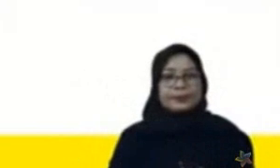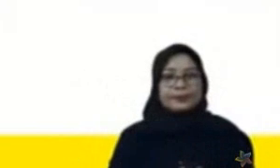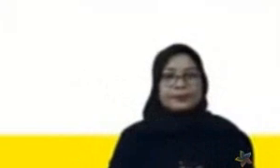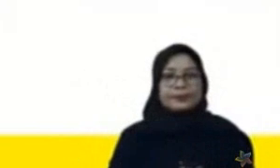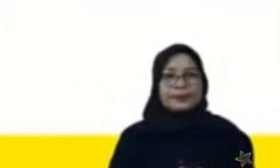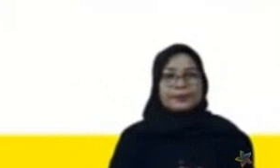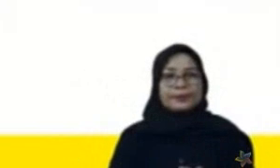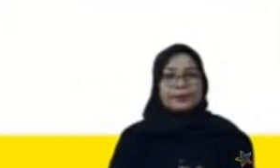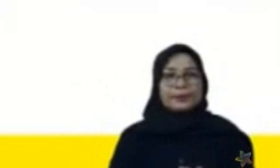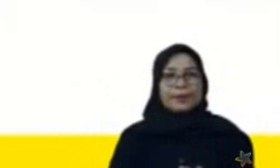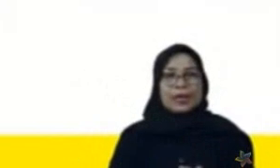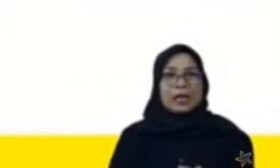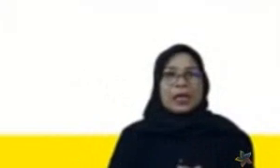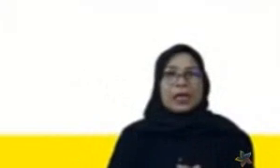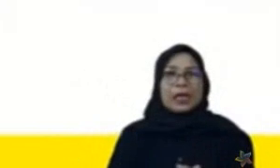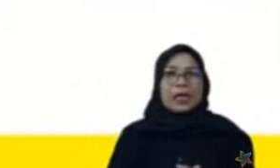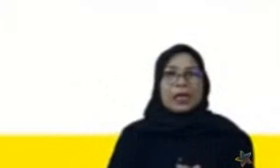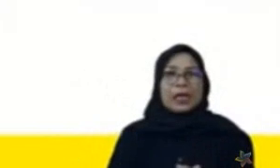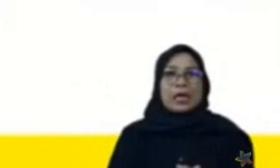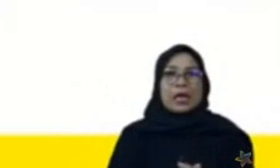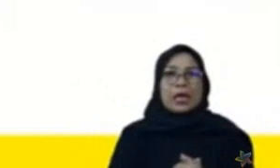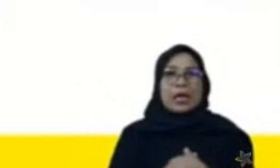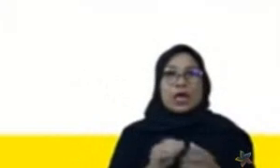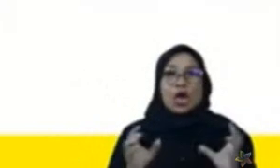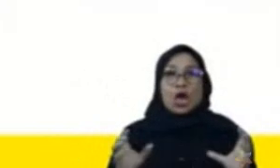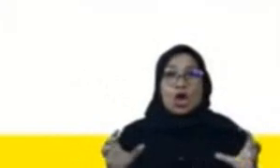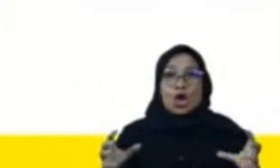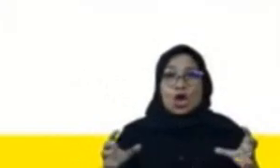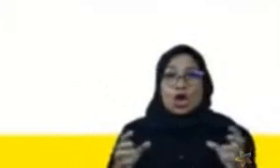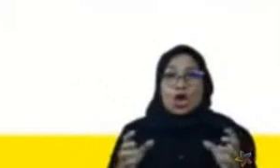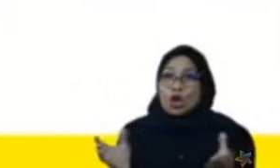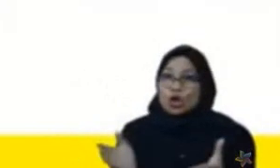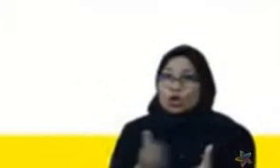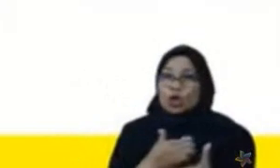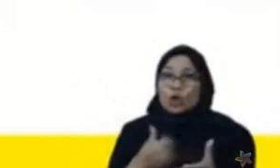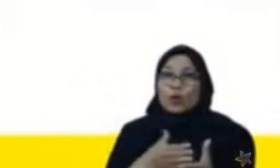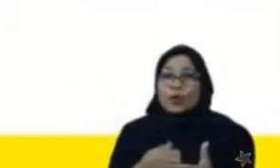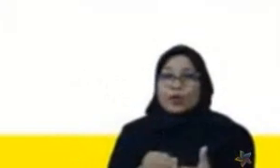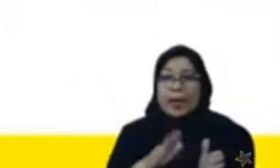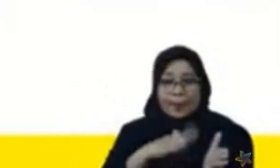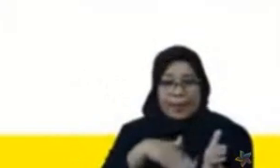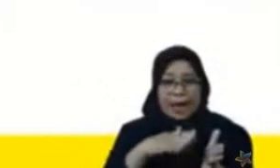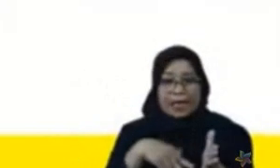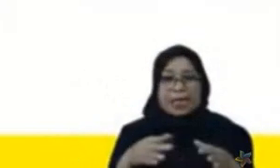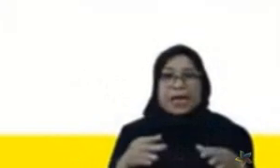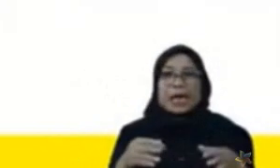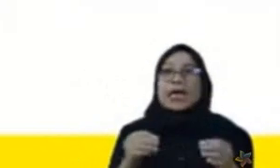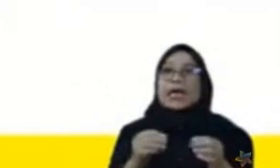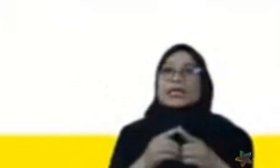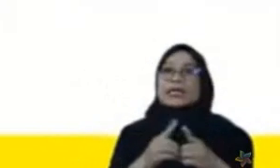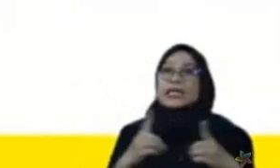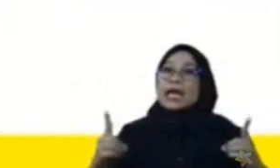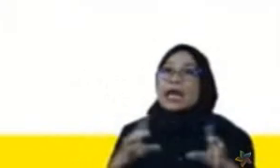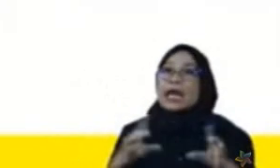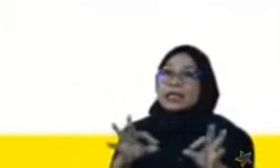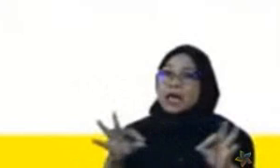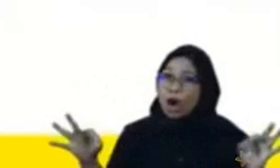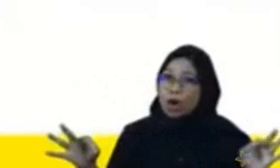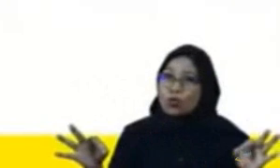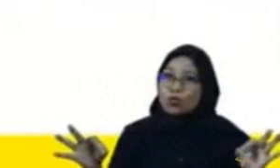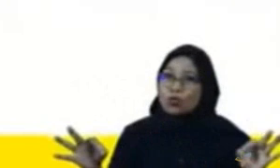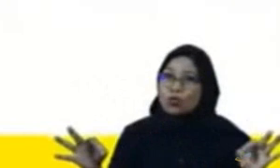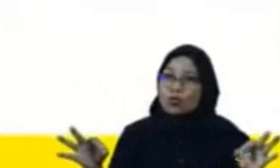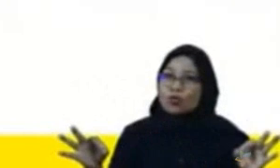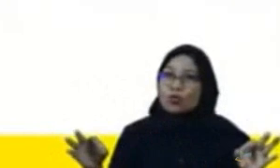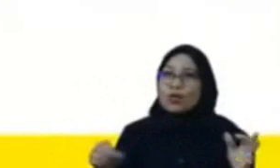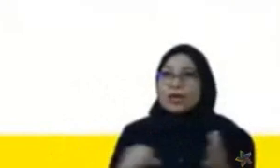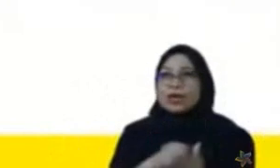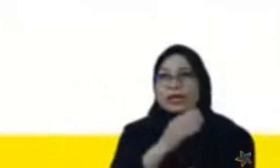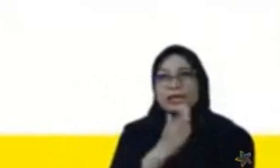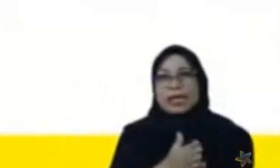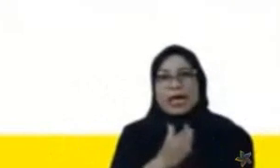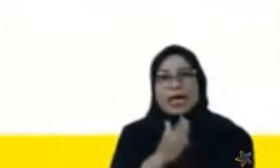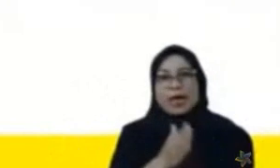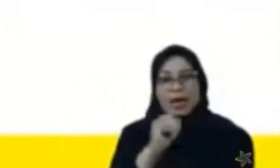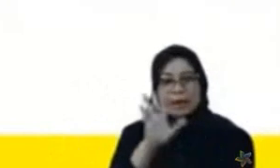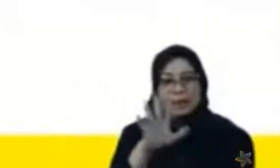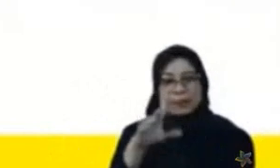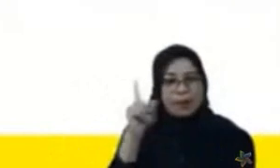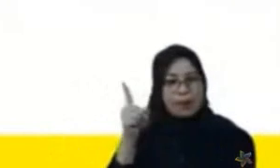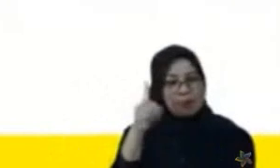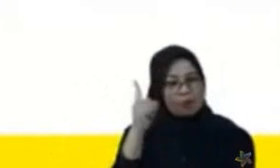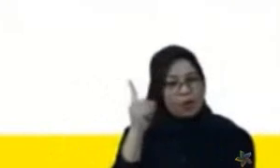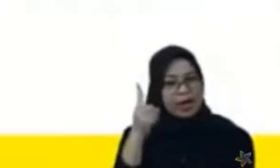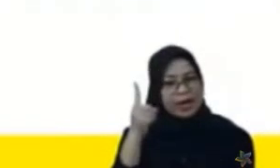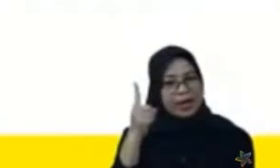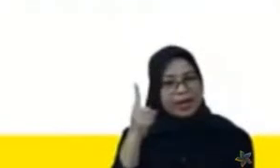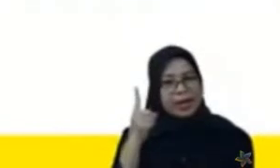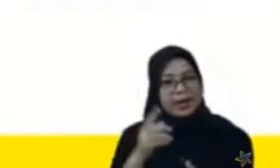Nah, ini juga merupakan dokumentasi kegiatan pembelajaran jarak jauh yang kami lakukan selama ini, selama 5 bulan ini.